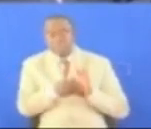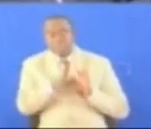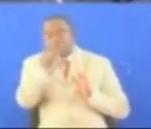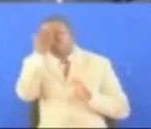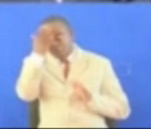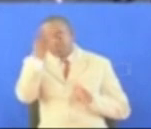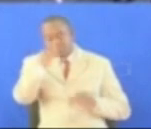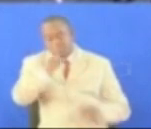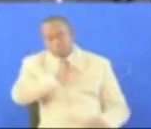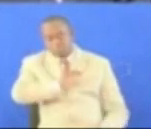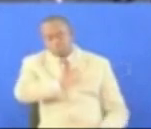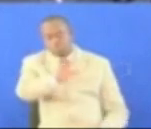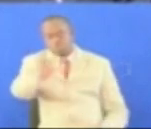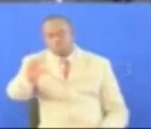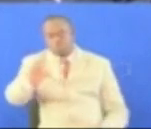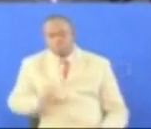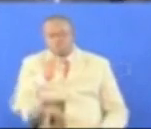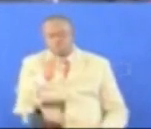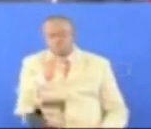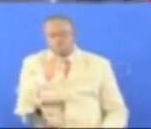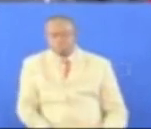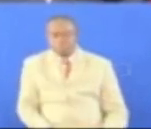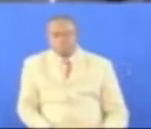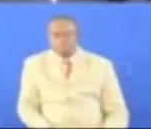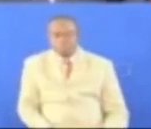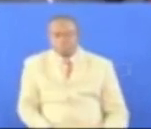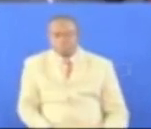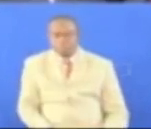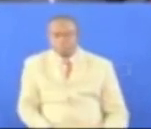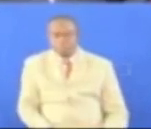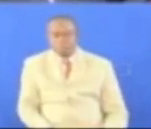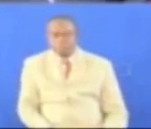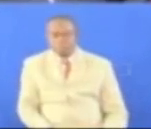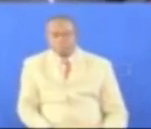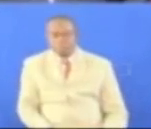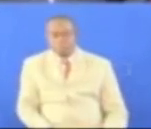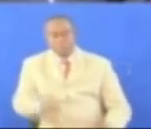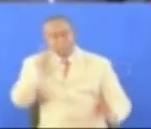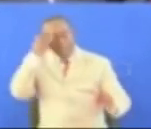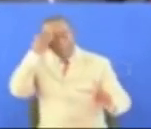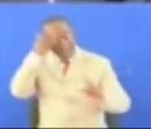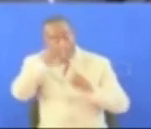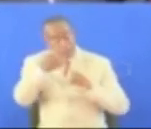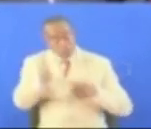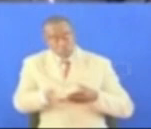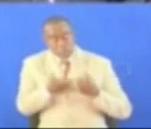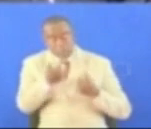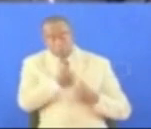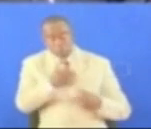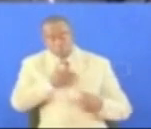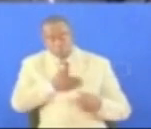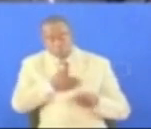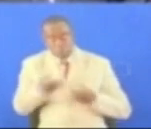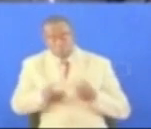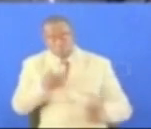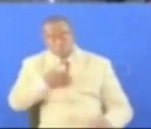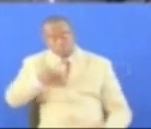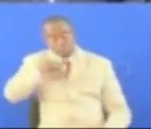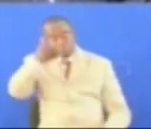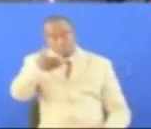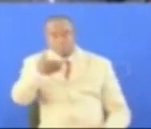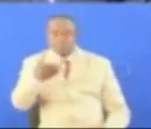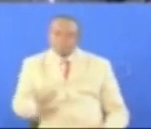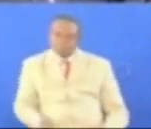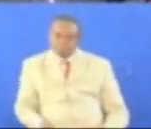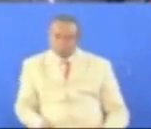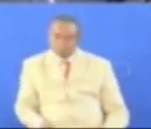fedha, lakini nia na madhumuni ni kwamba tusaidie watoto wetu na wajukuu zetu na vizazi